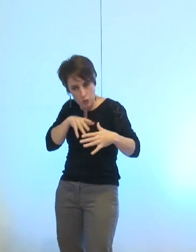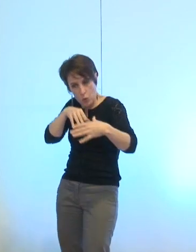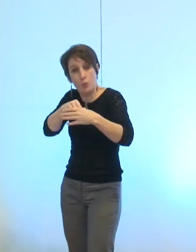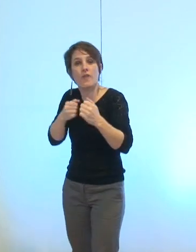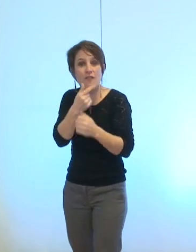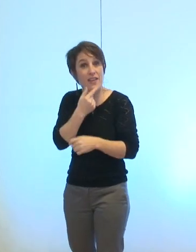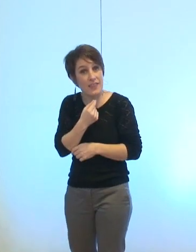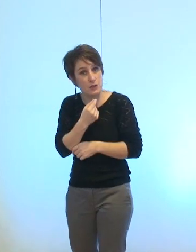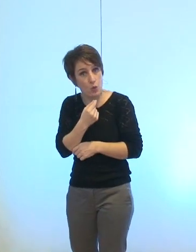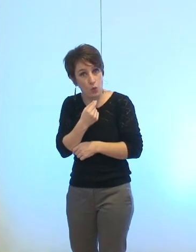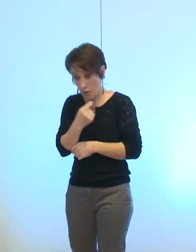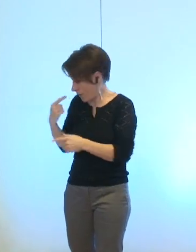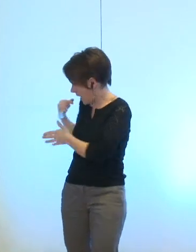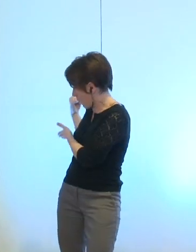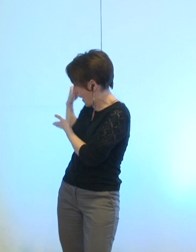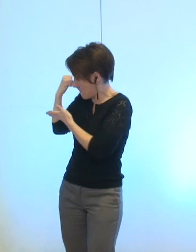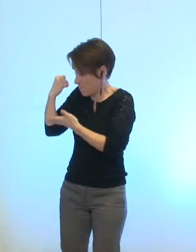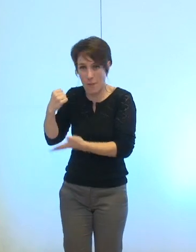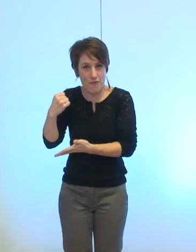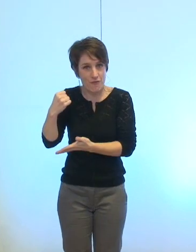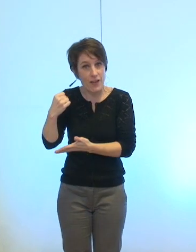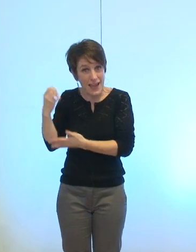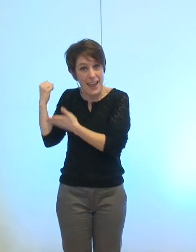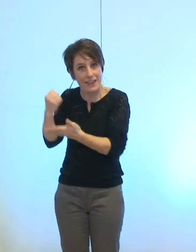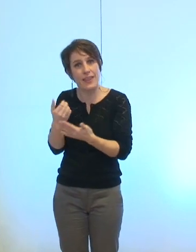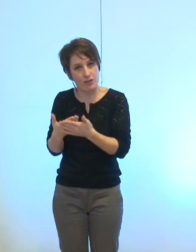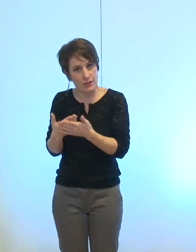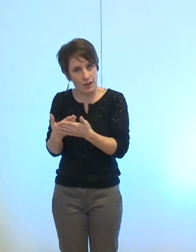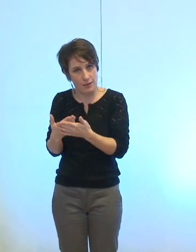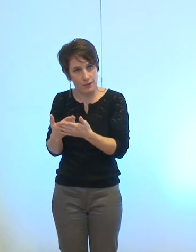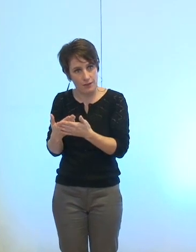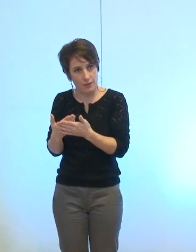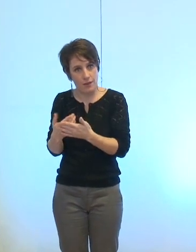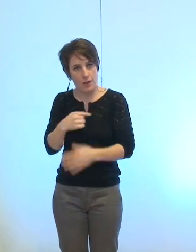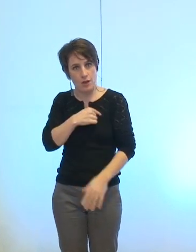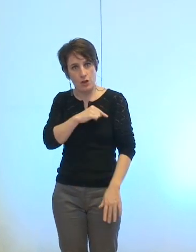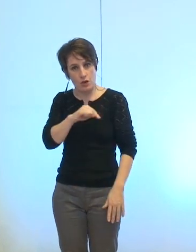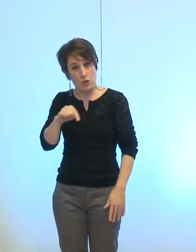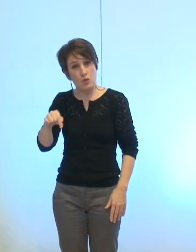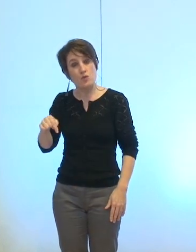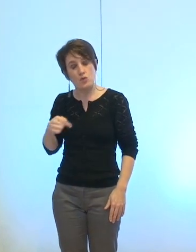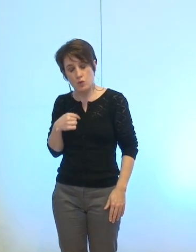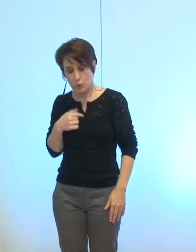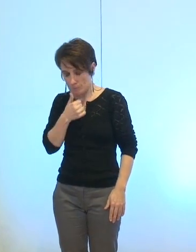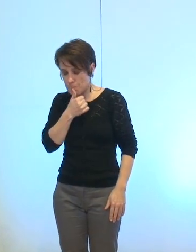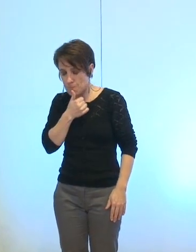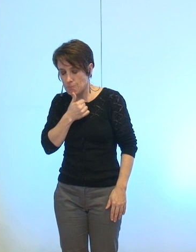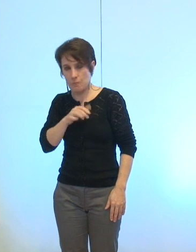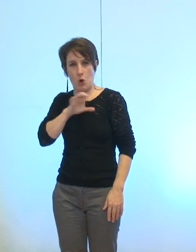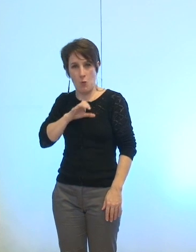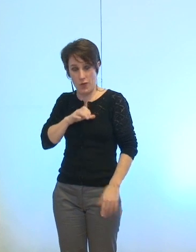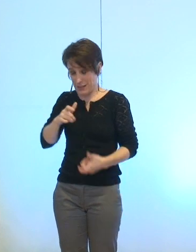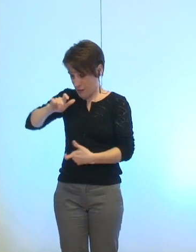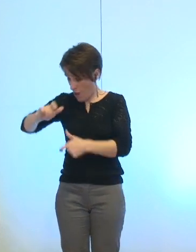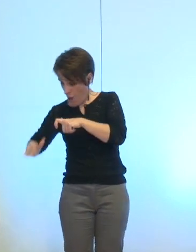situation qu' nous a incombé de redresser et oui nous avons participé à redresser la situation